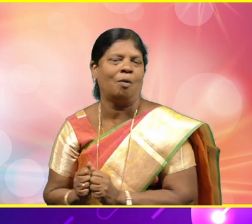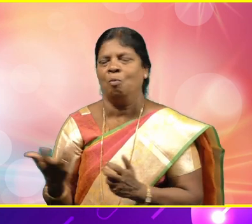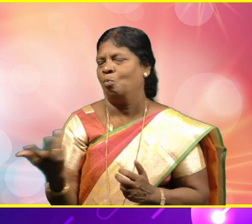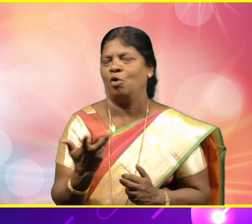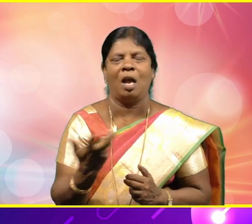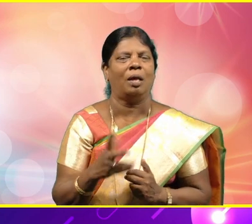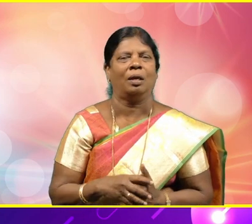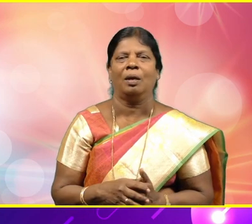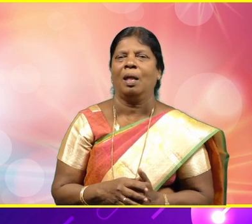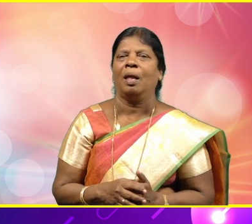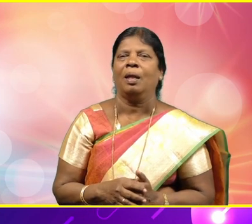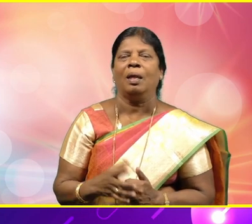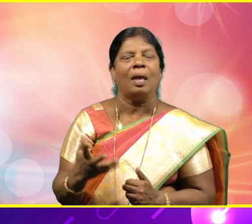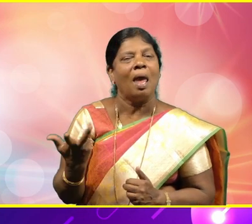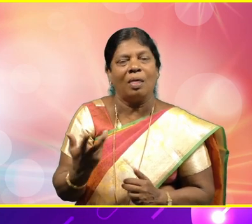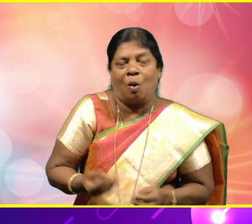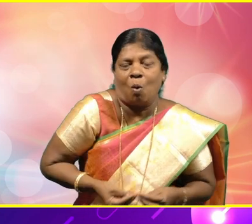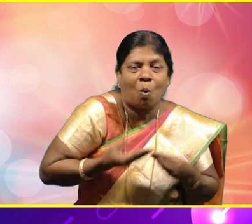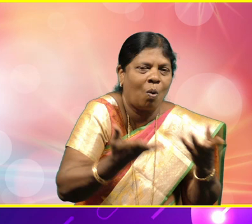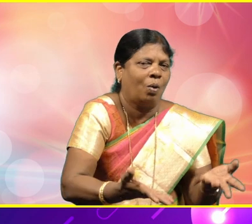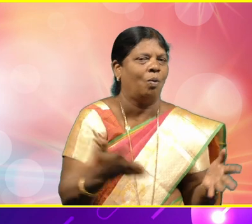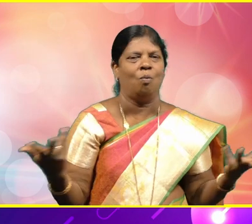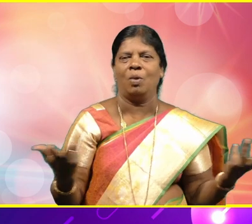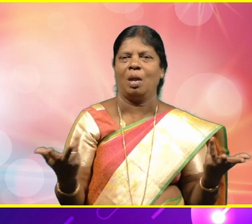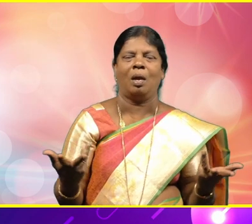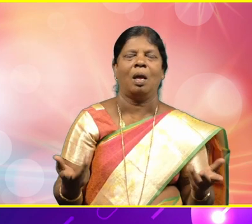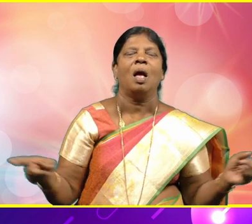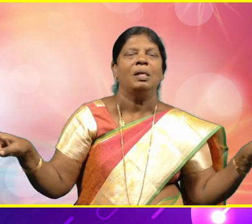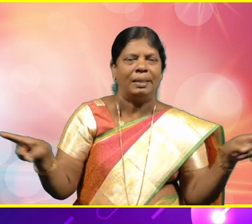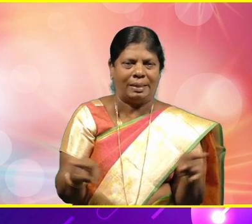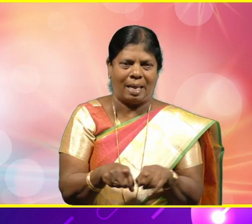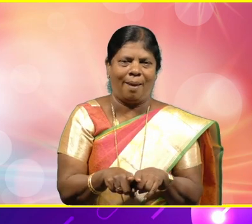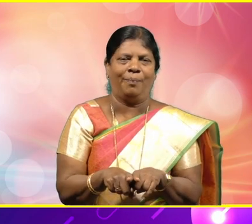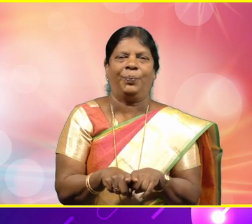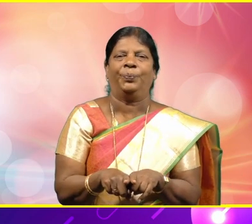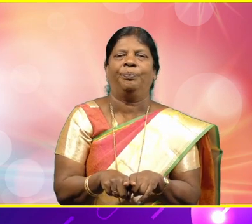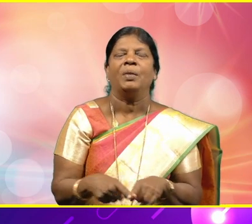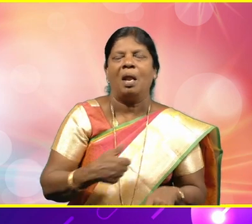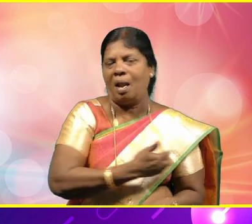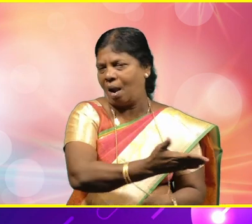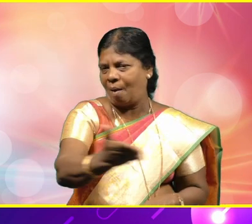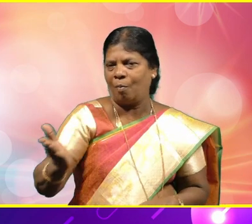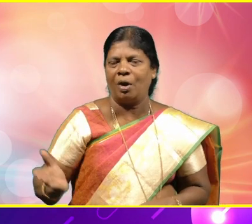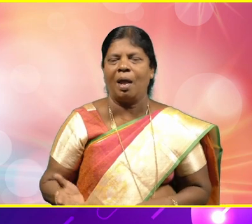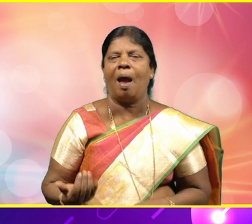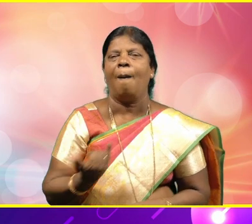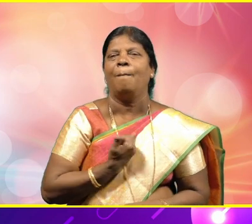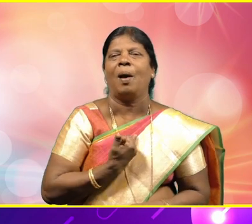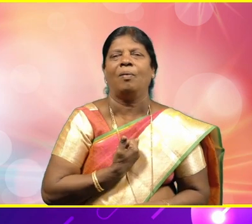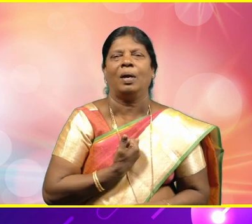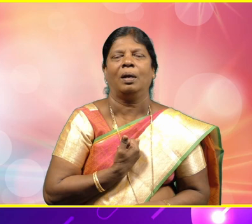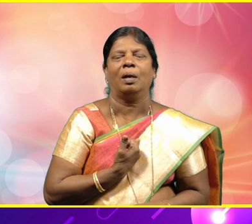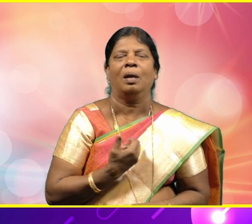எதையும் செய்யவும் முடியாது, எதையும் கொடுக்கவும் முடியாது. அதே போல